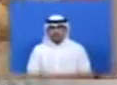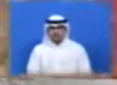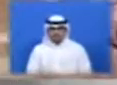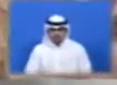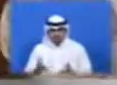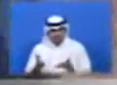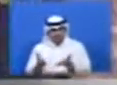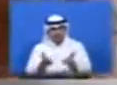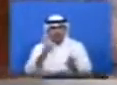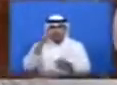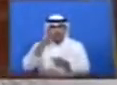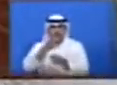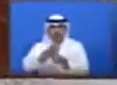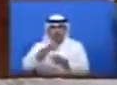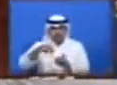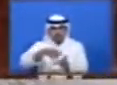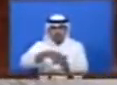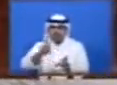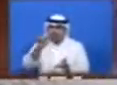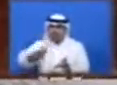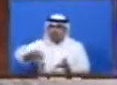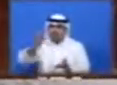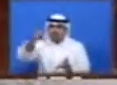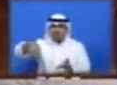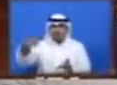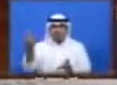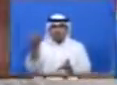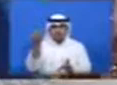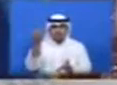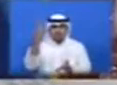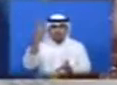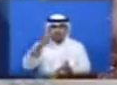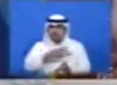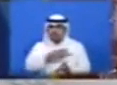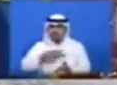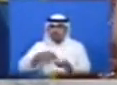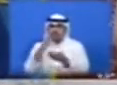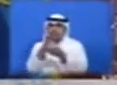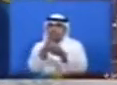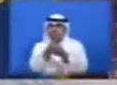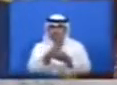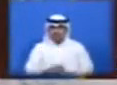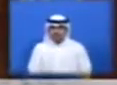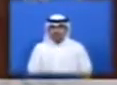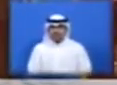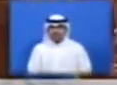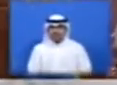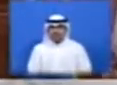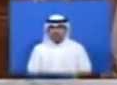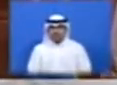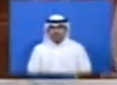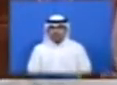واستقبل سمو ولي العهد حفظه الله بقصر بيان صباح اليوم معالي النائب الأول لرئيس مجلس الوزراء ووزير الخارجية الشيخ صباح الخالد الحمد